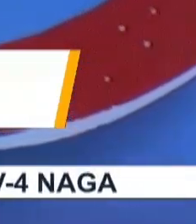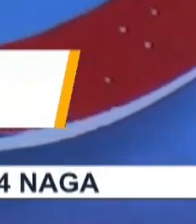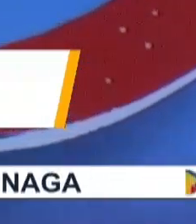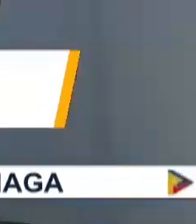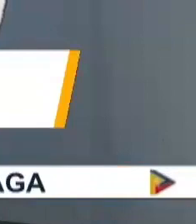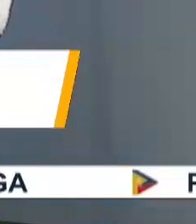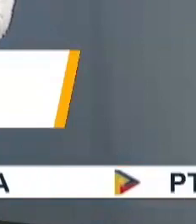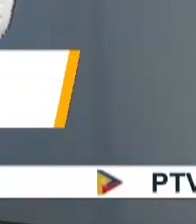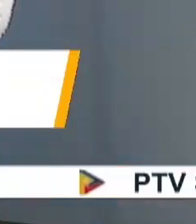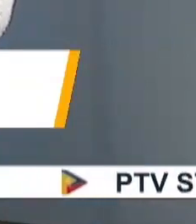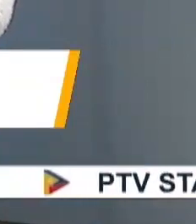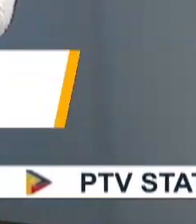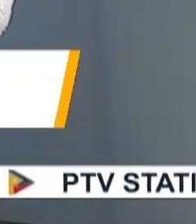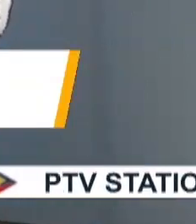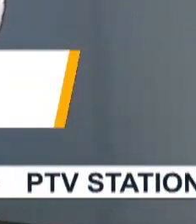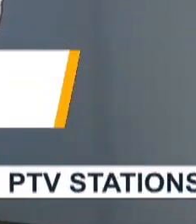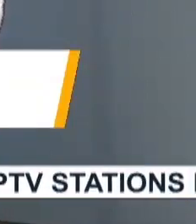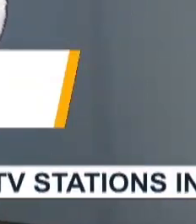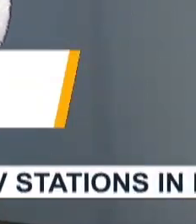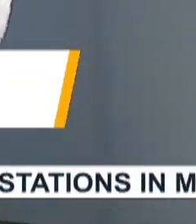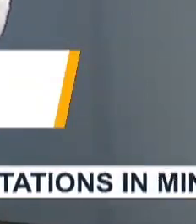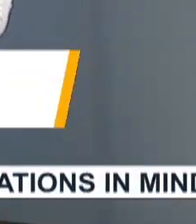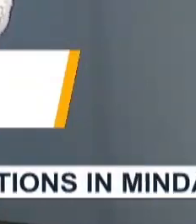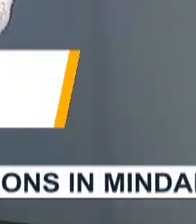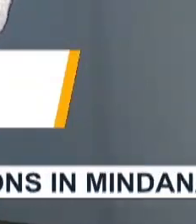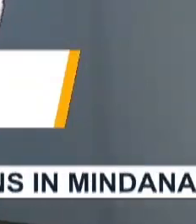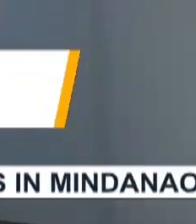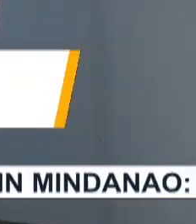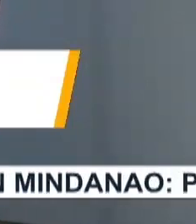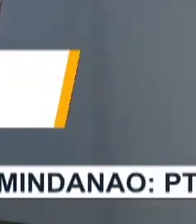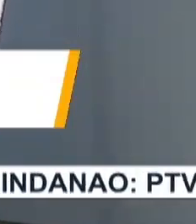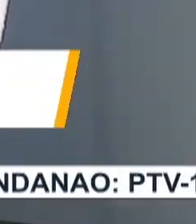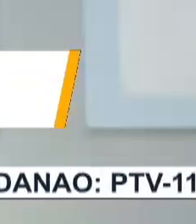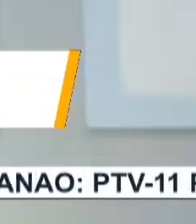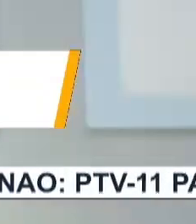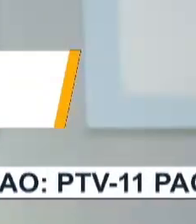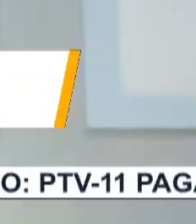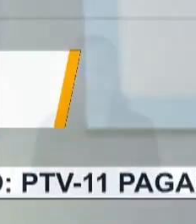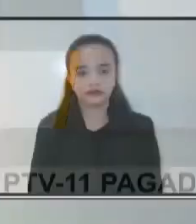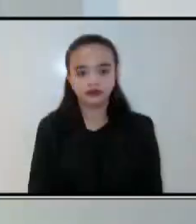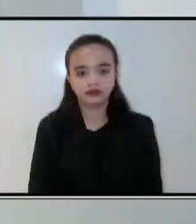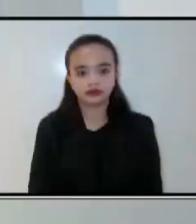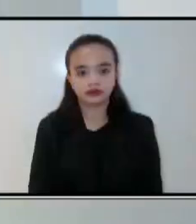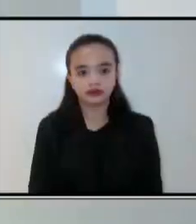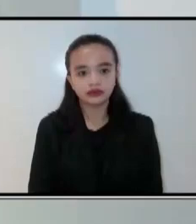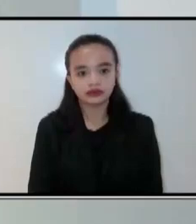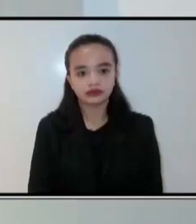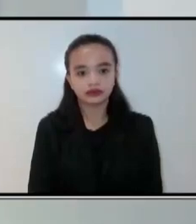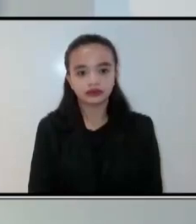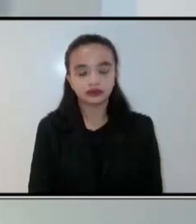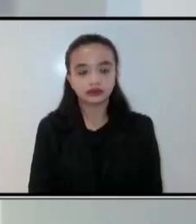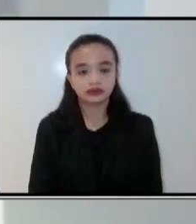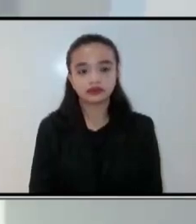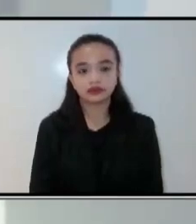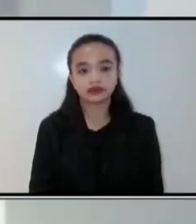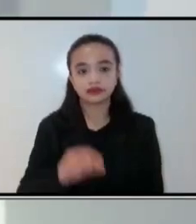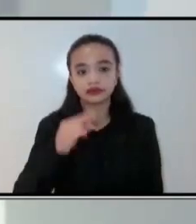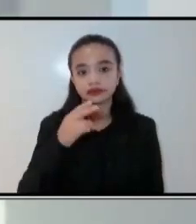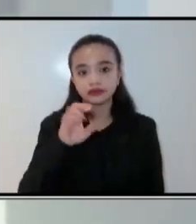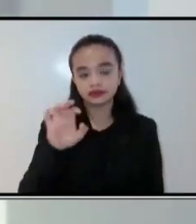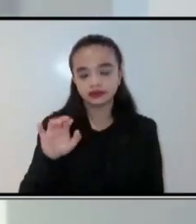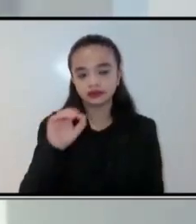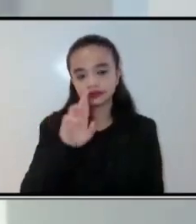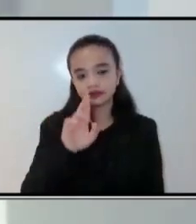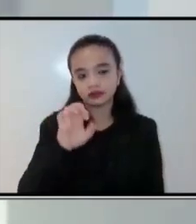growth? Sila Ate Morissette po, sila Ate Katrina Velarde, Sherin Reyes, si Ate Regine,